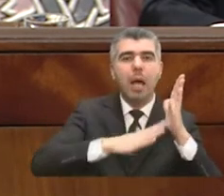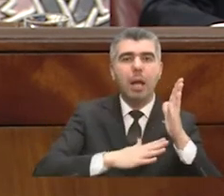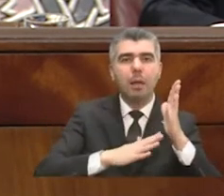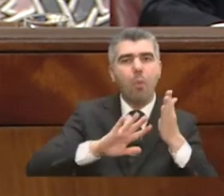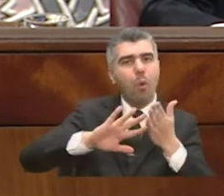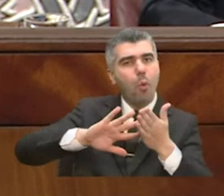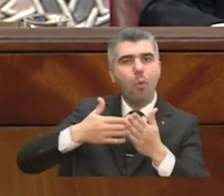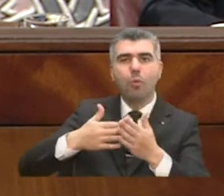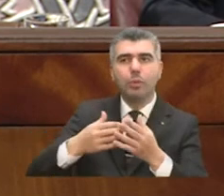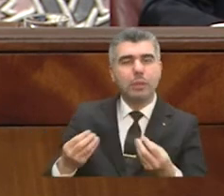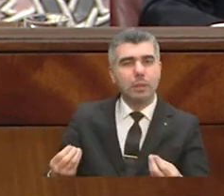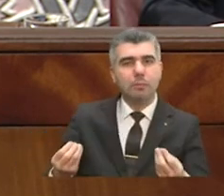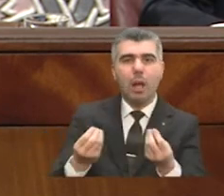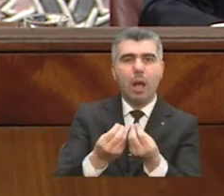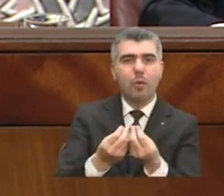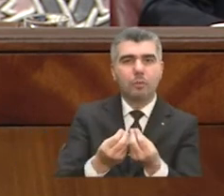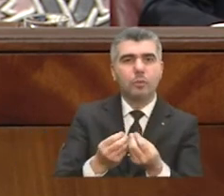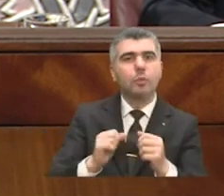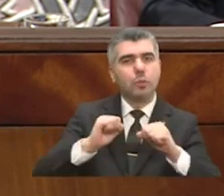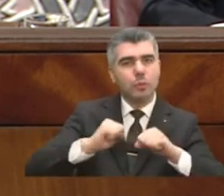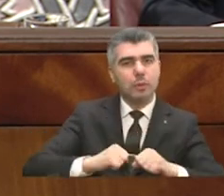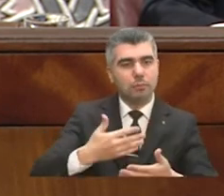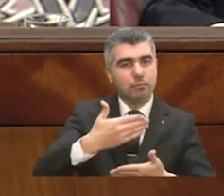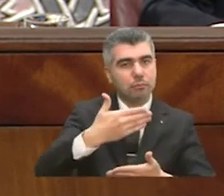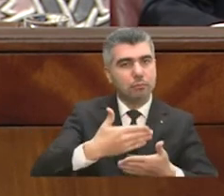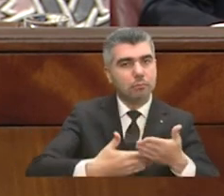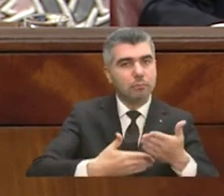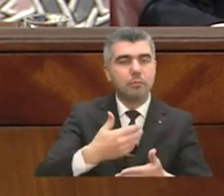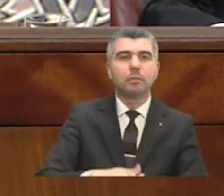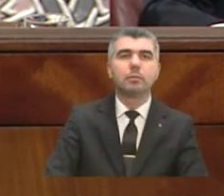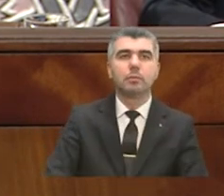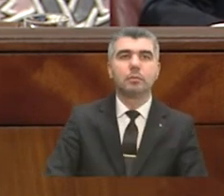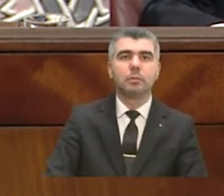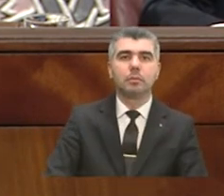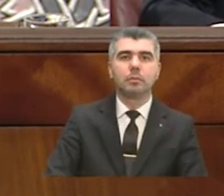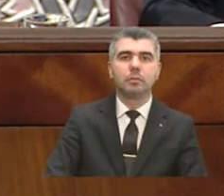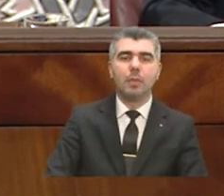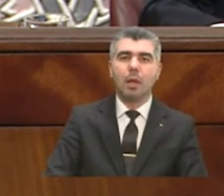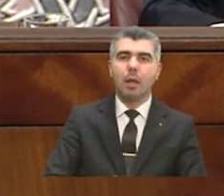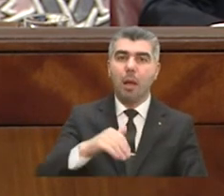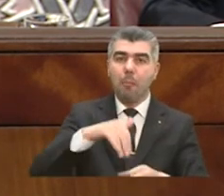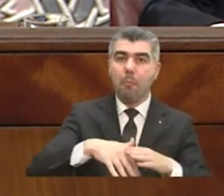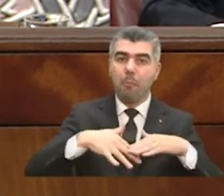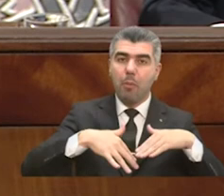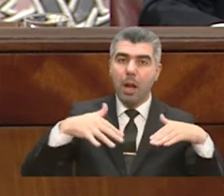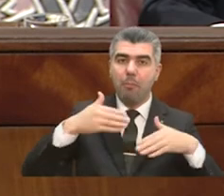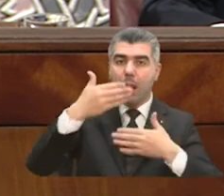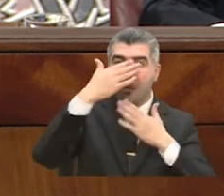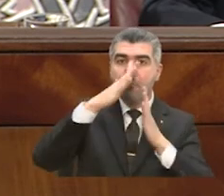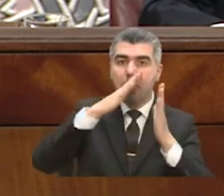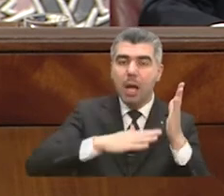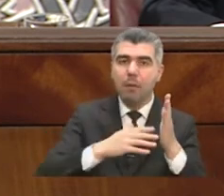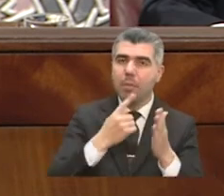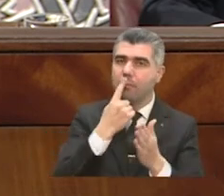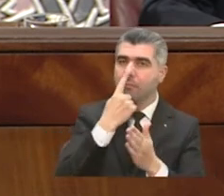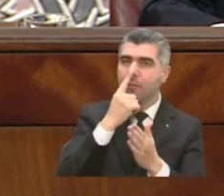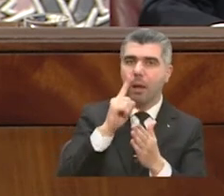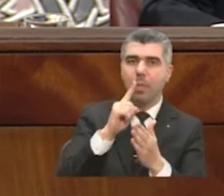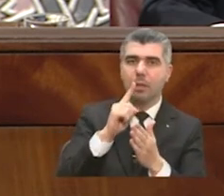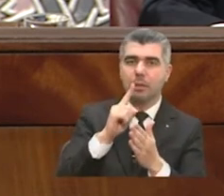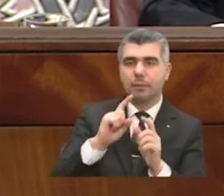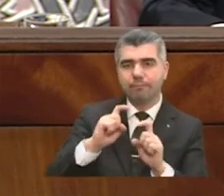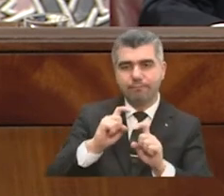de préserver ce partenariat dans cet esprit. Le Maroc donc